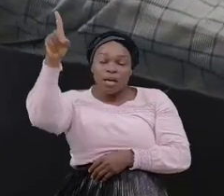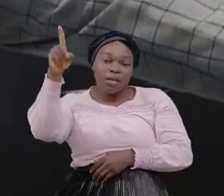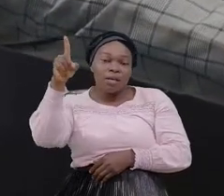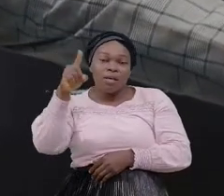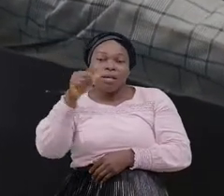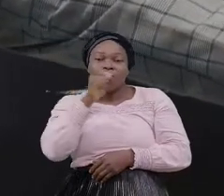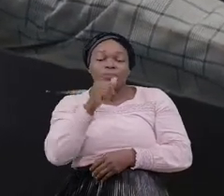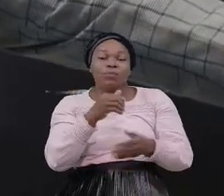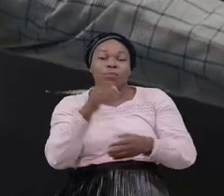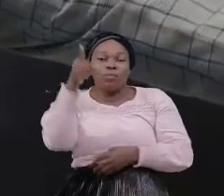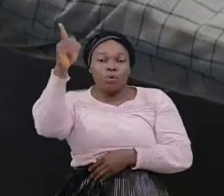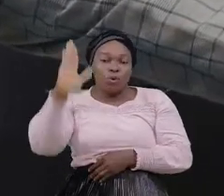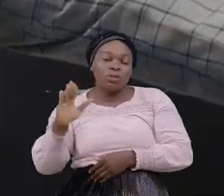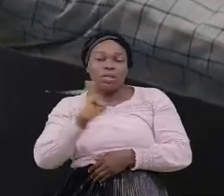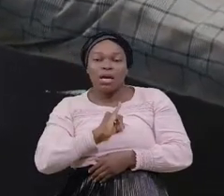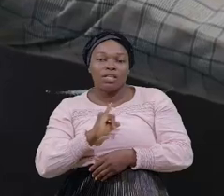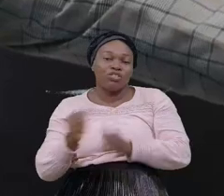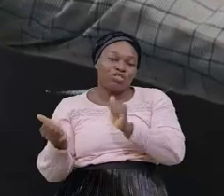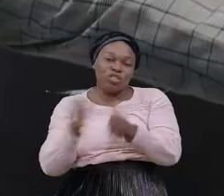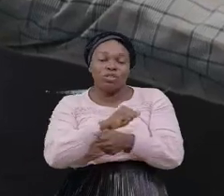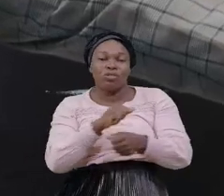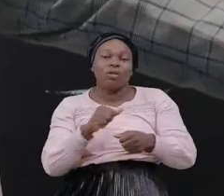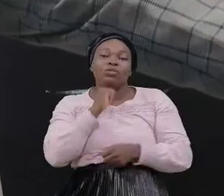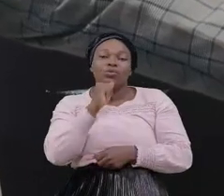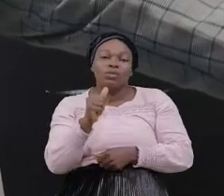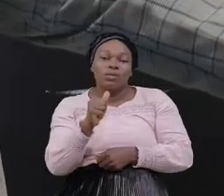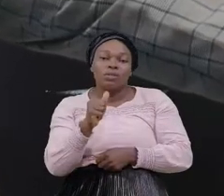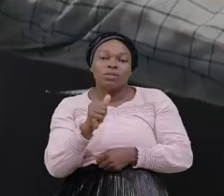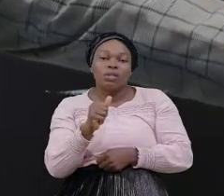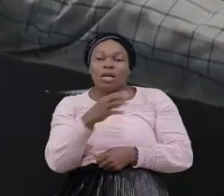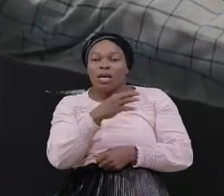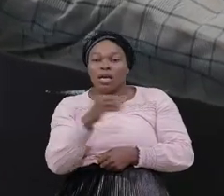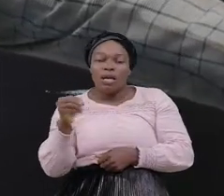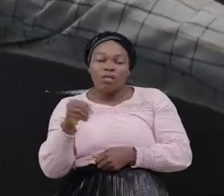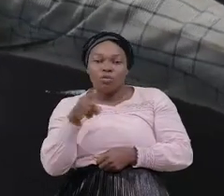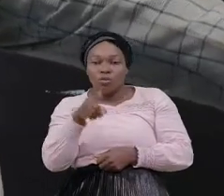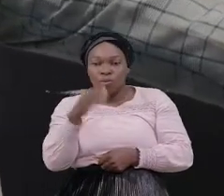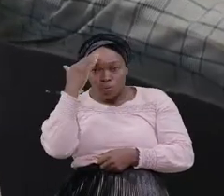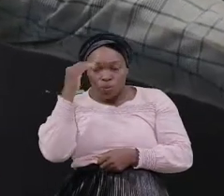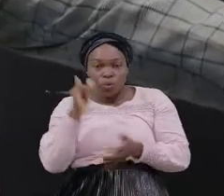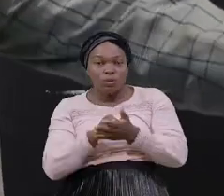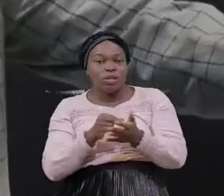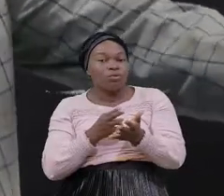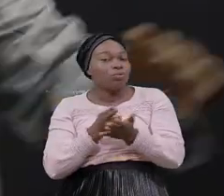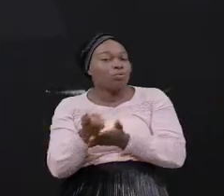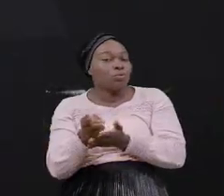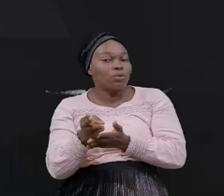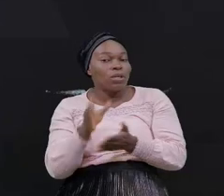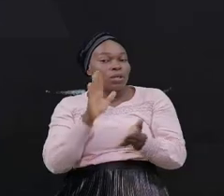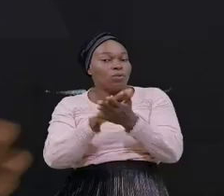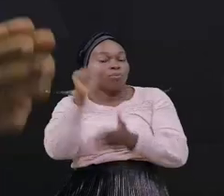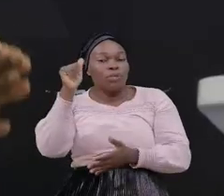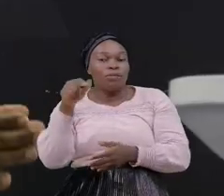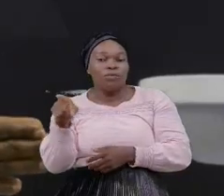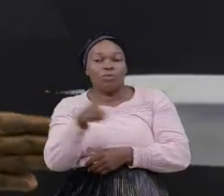ne change pas. Est-ce vrai? Lorsque vous connaissez la vérité, là, vous l'acceptez, vous y croyez? Alors vous êtes affranchi ce